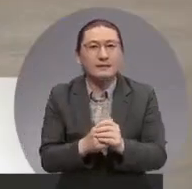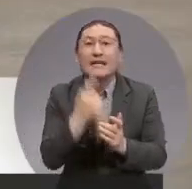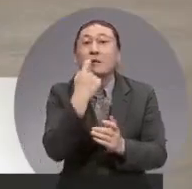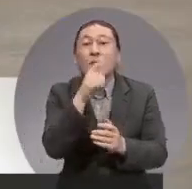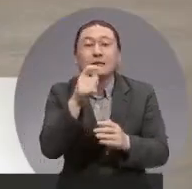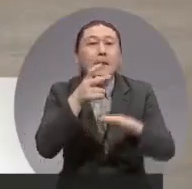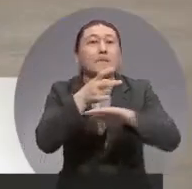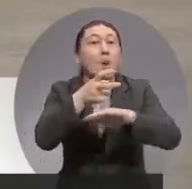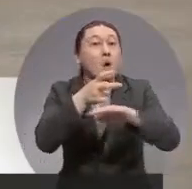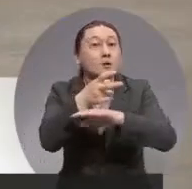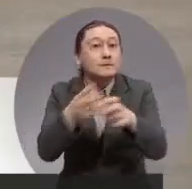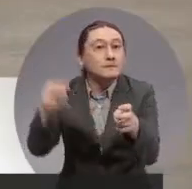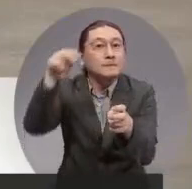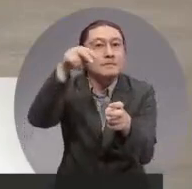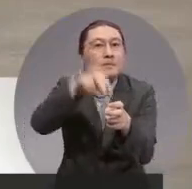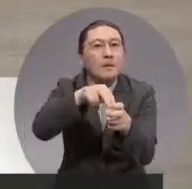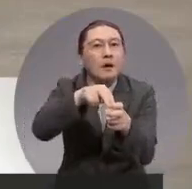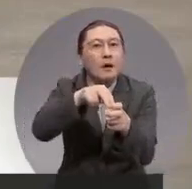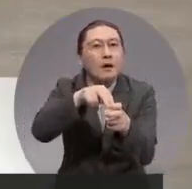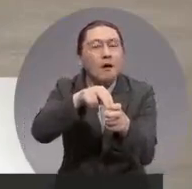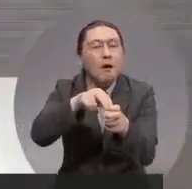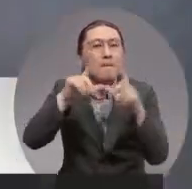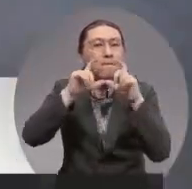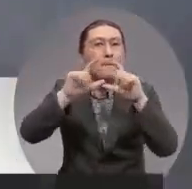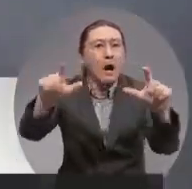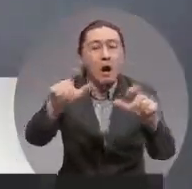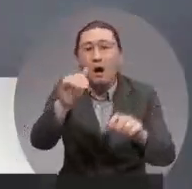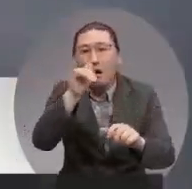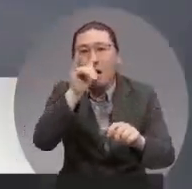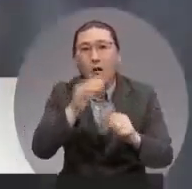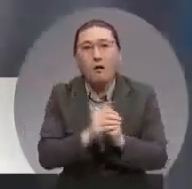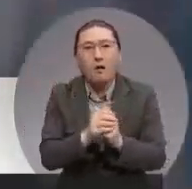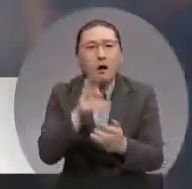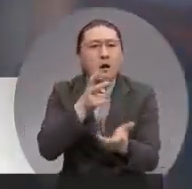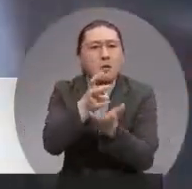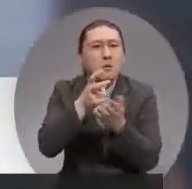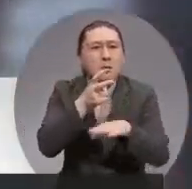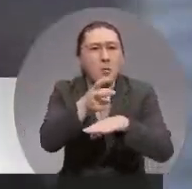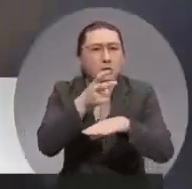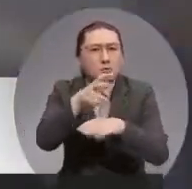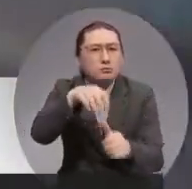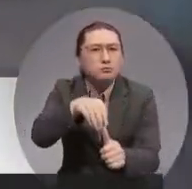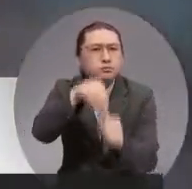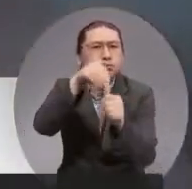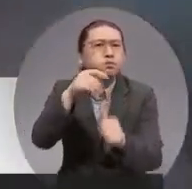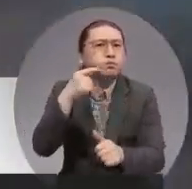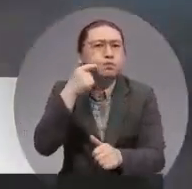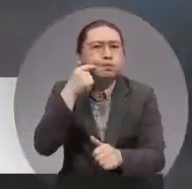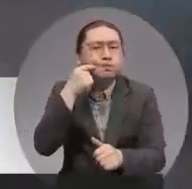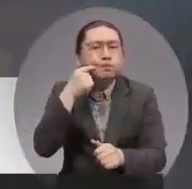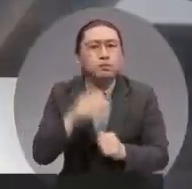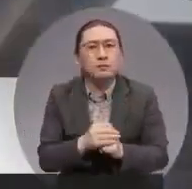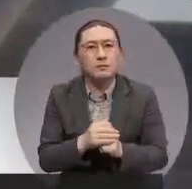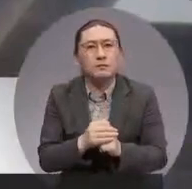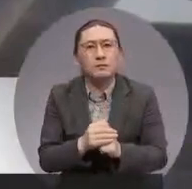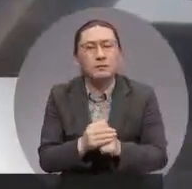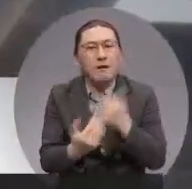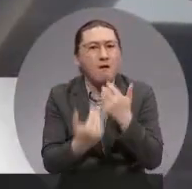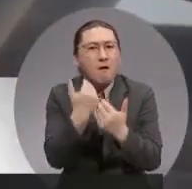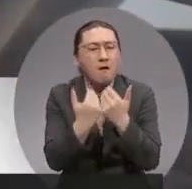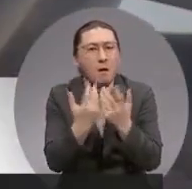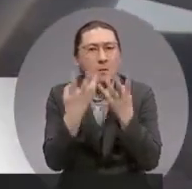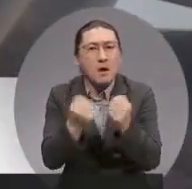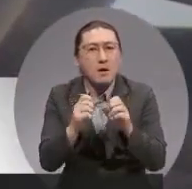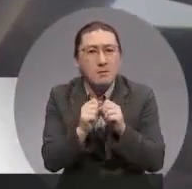스쿨버스만 타야 한다는 법제처의 요건 해석 때문에 버스를 구하지 못해 벌어진 일인데요. 논란이 커지면서